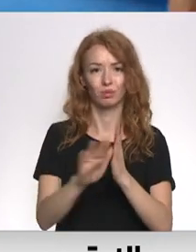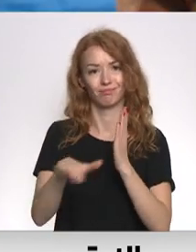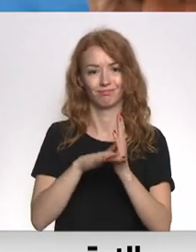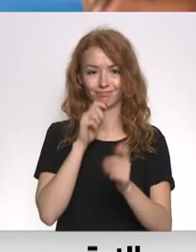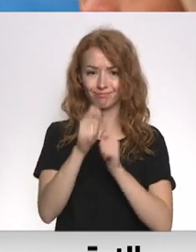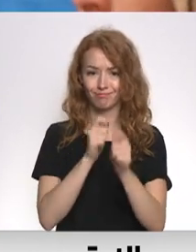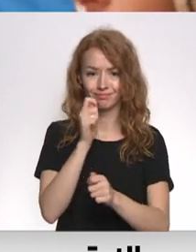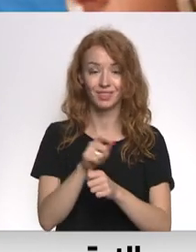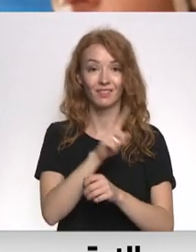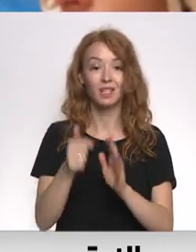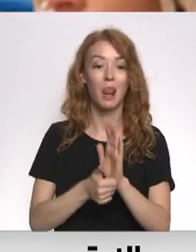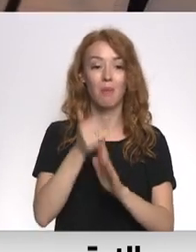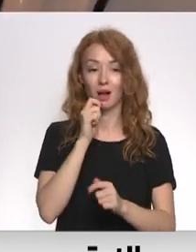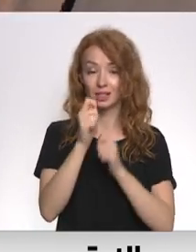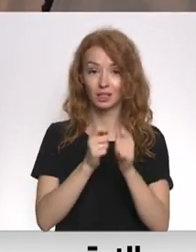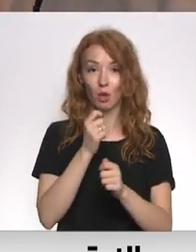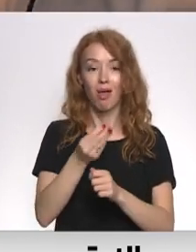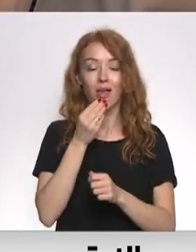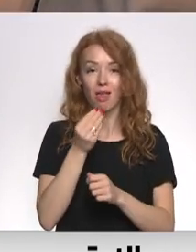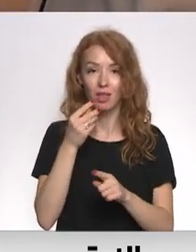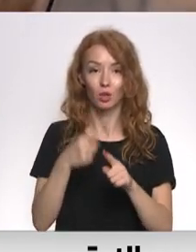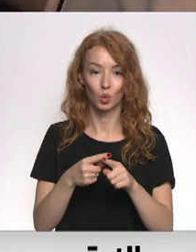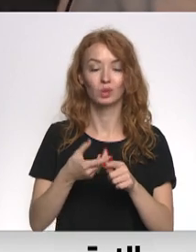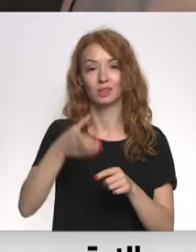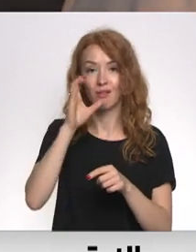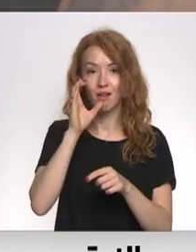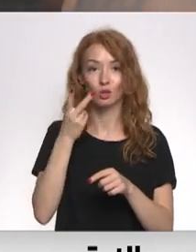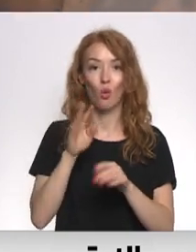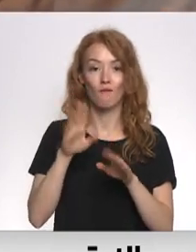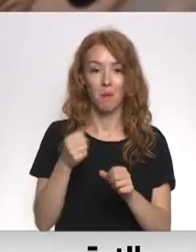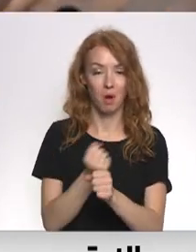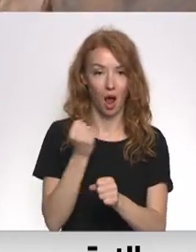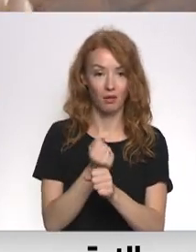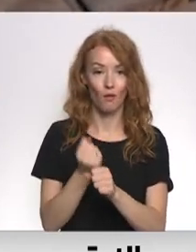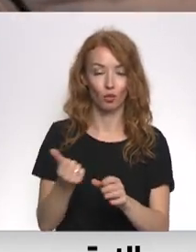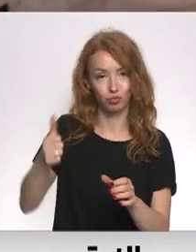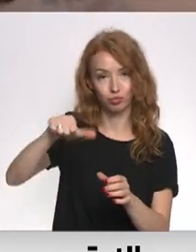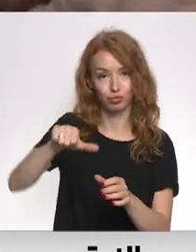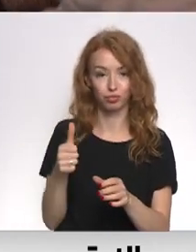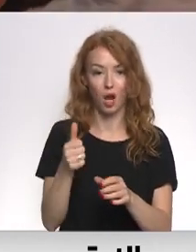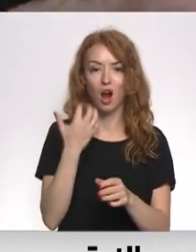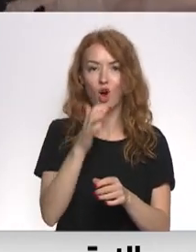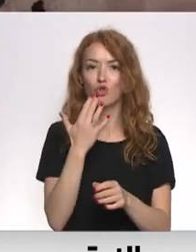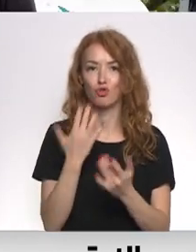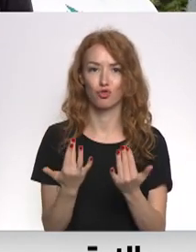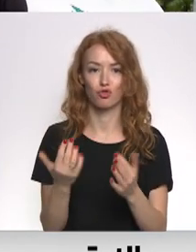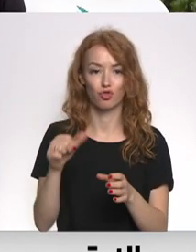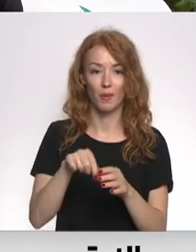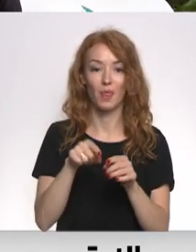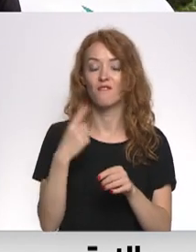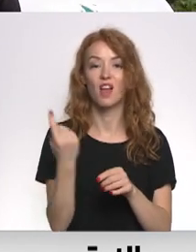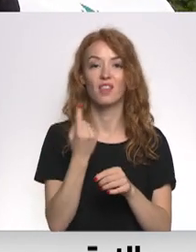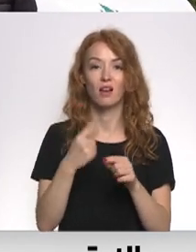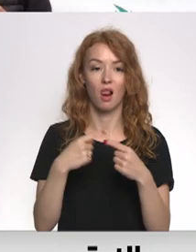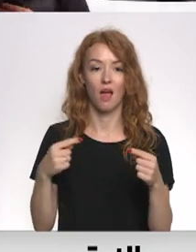cilvēkus. Vislabākais ziedojums ir ēdiens un dzēriens, ko var pagatavot, aplejot ar bārošu ūdeni. Tā ir vienīgā